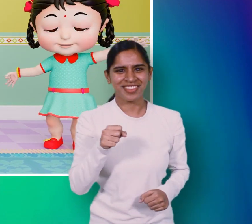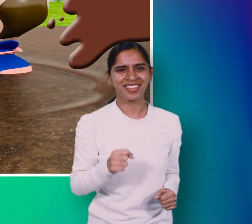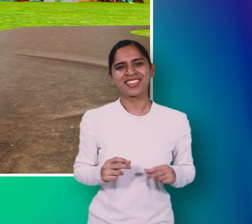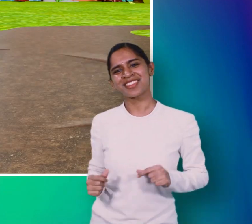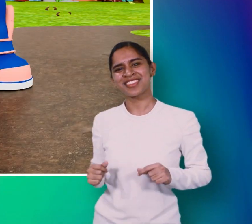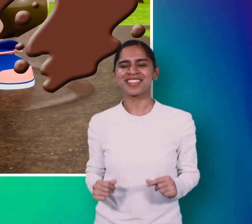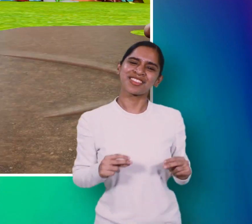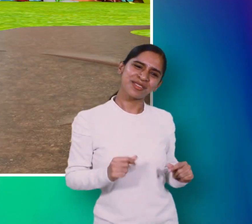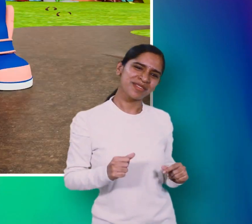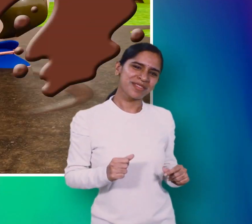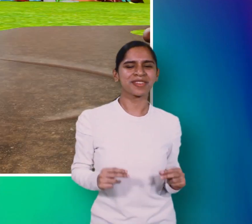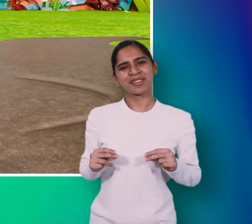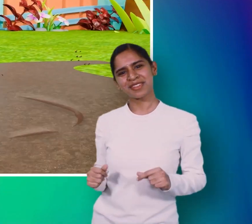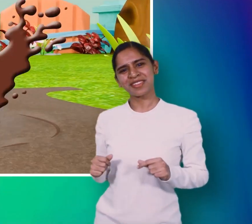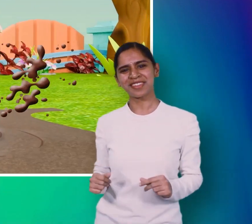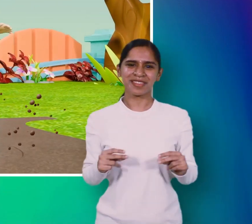माँ।